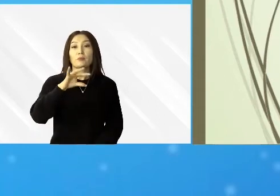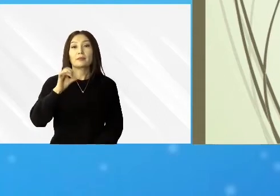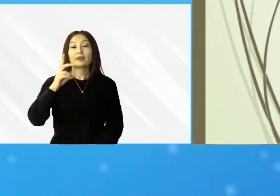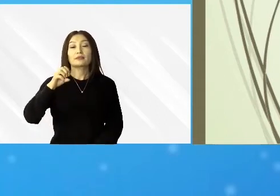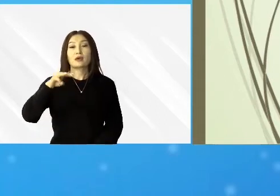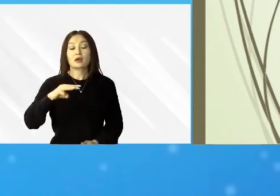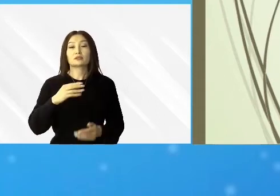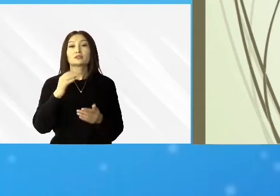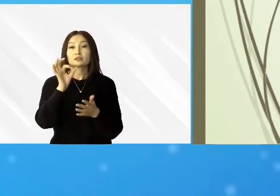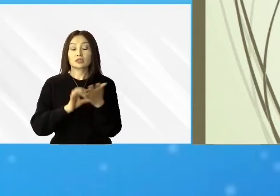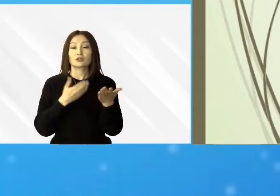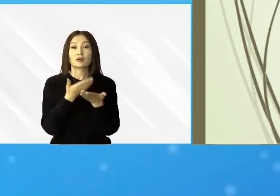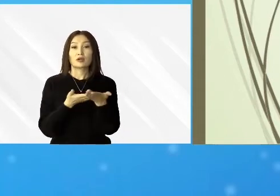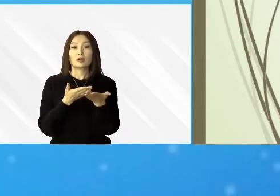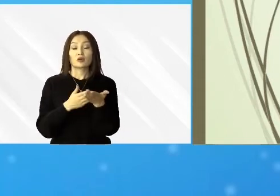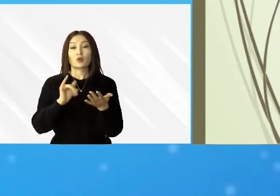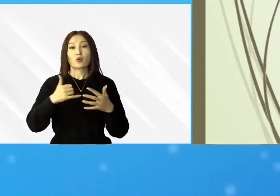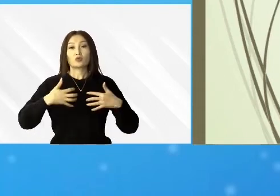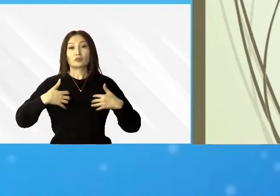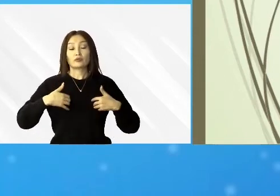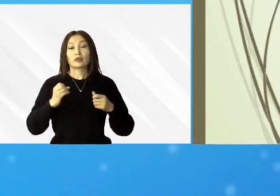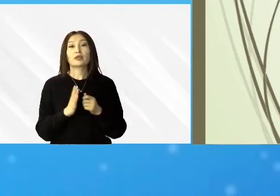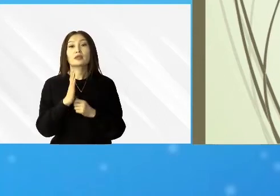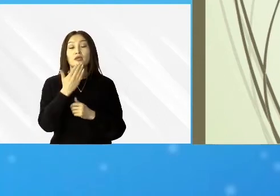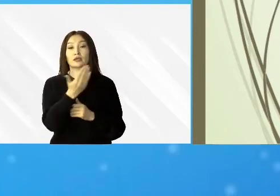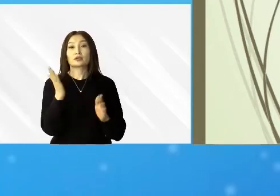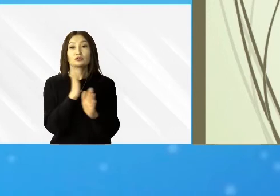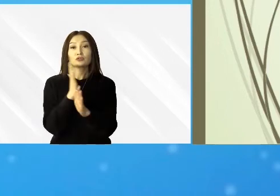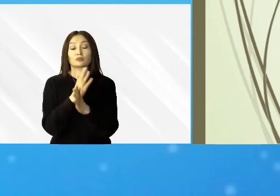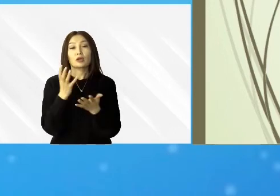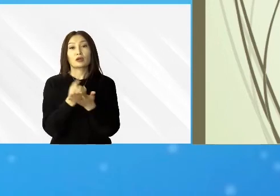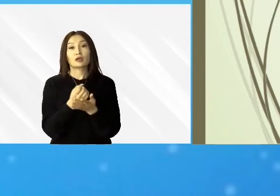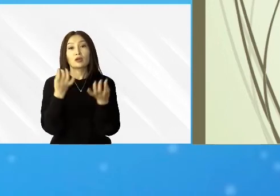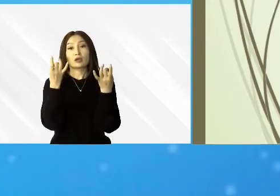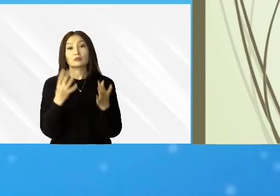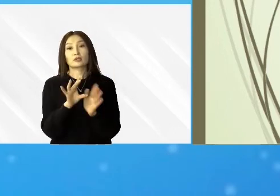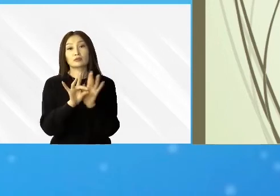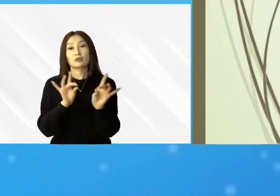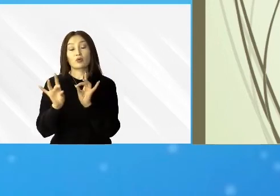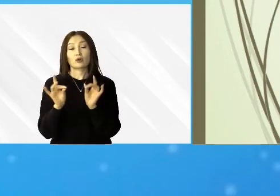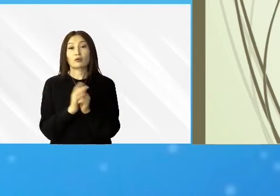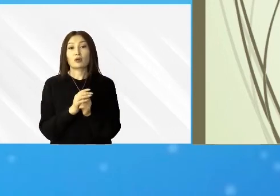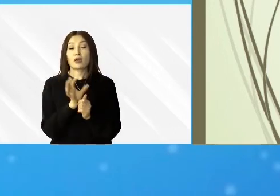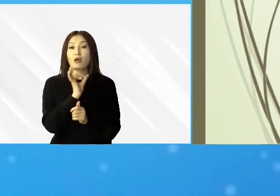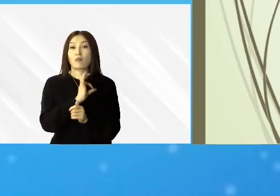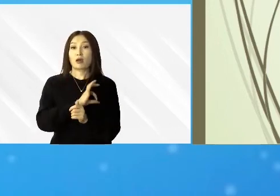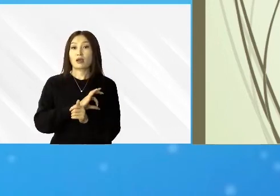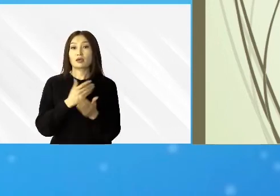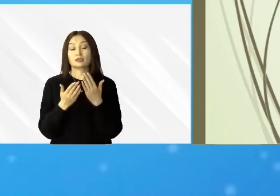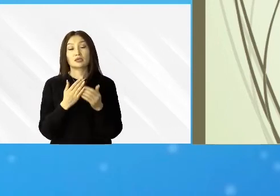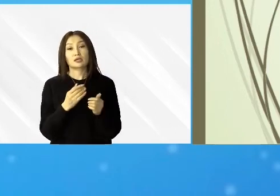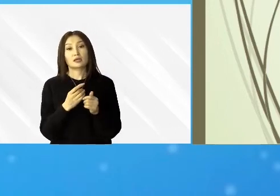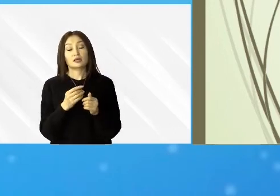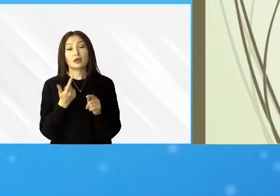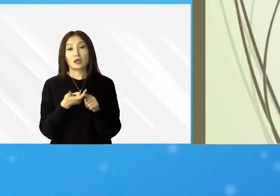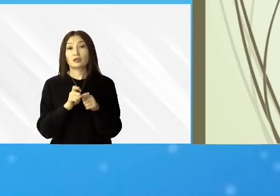же проявляются у особи и в дальнейшем их судьба определяется естественным отбором. Полезные или нейтральные в